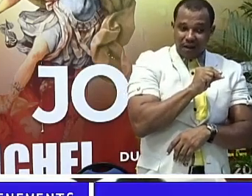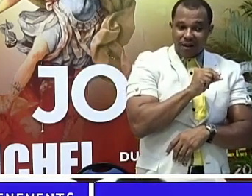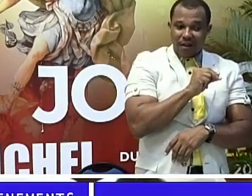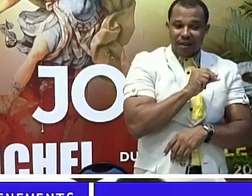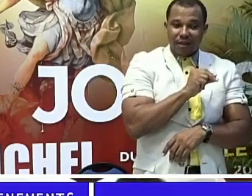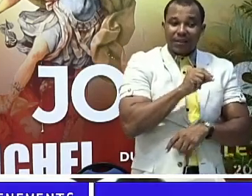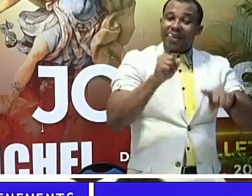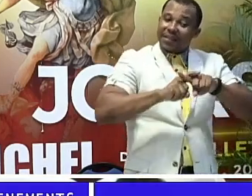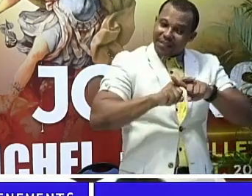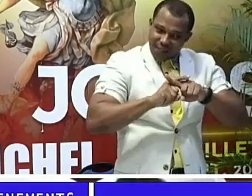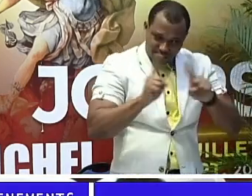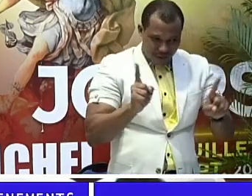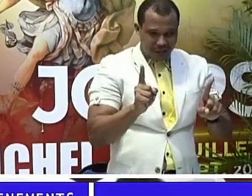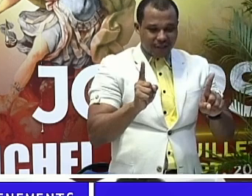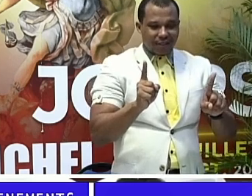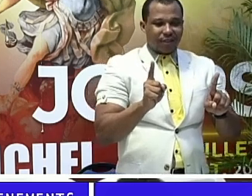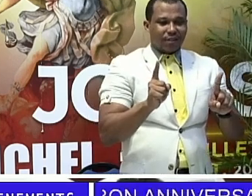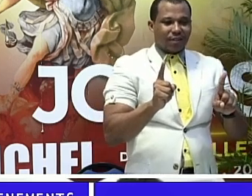c'est une différence qui est